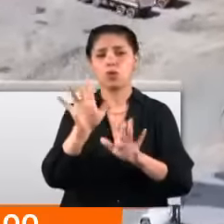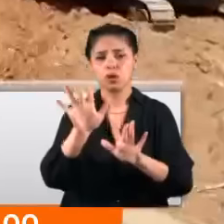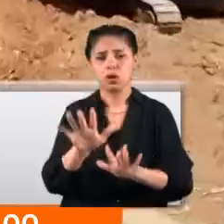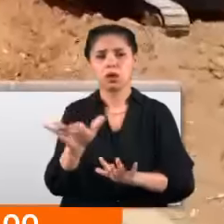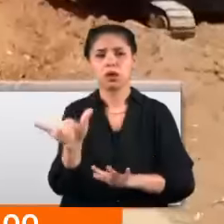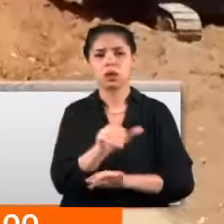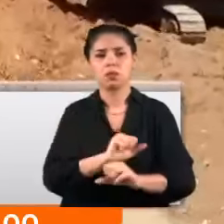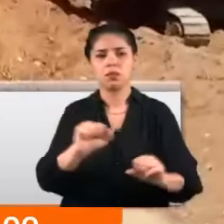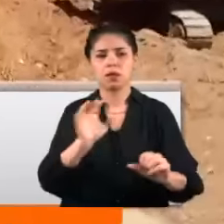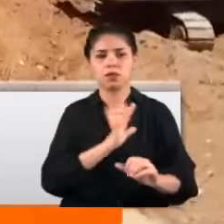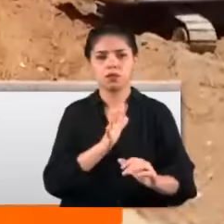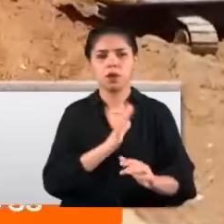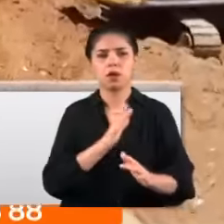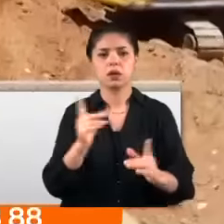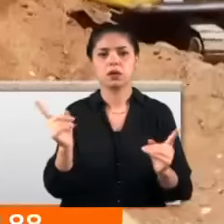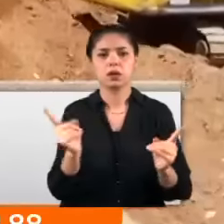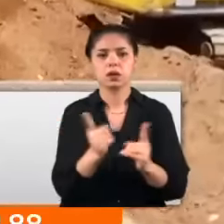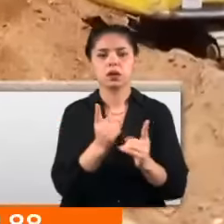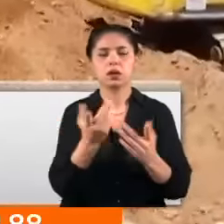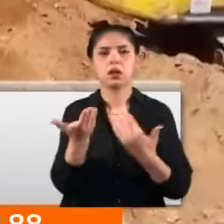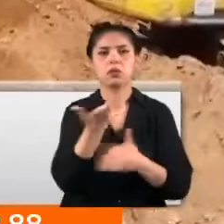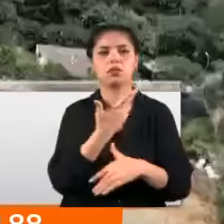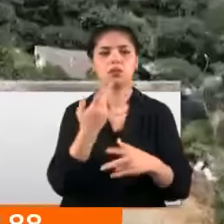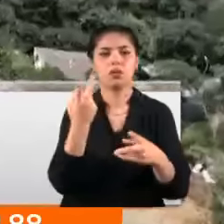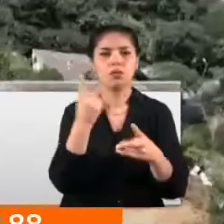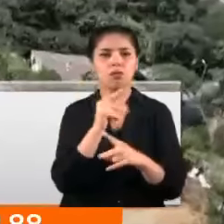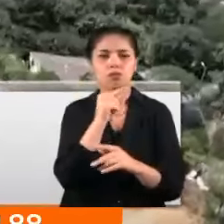oluyor. Özetle durum uçurumun kenarı.